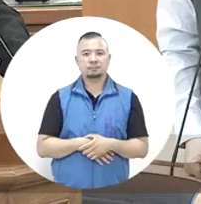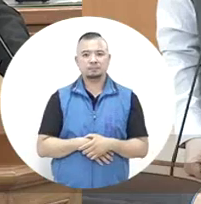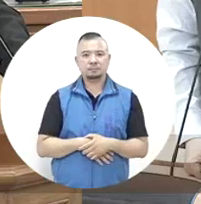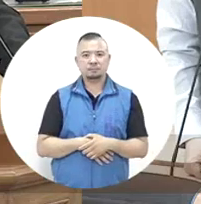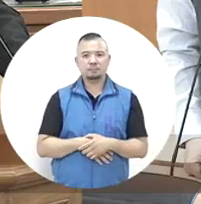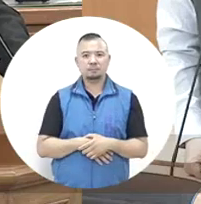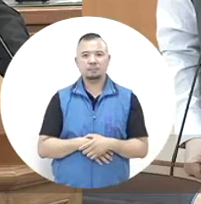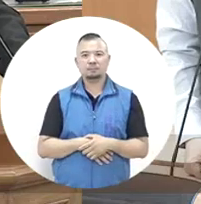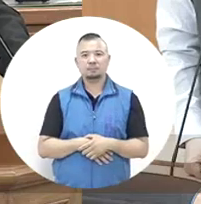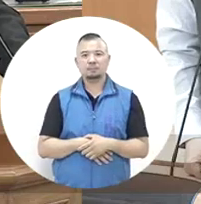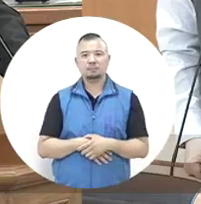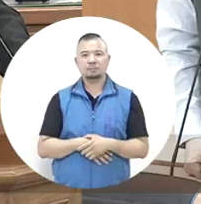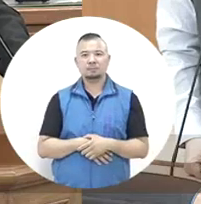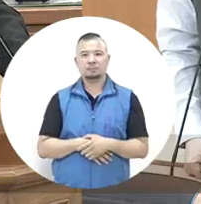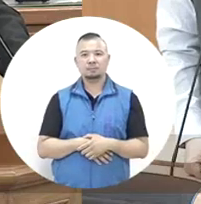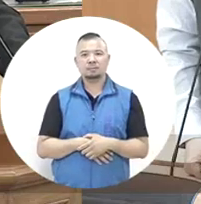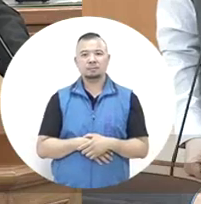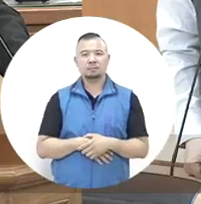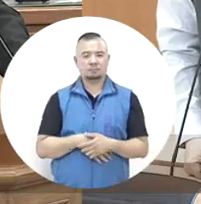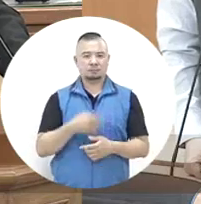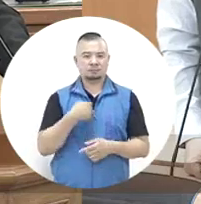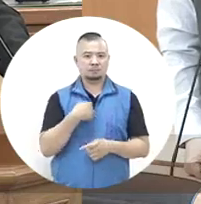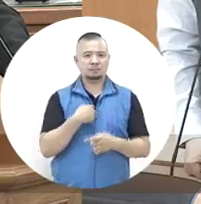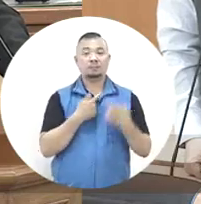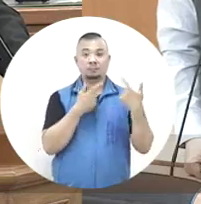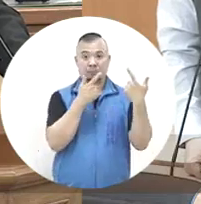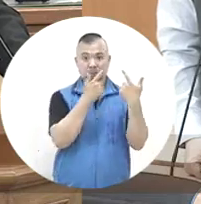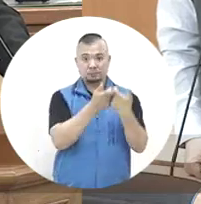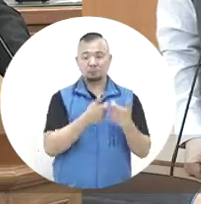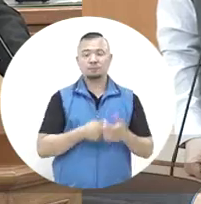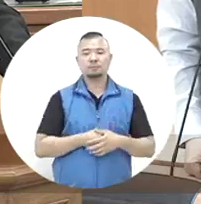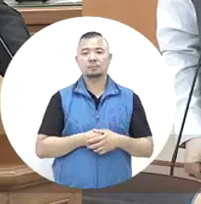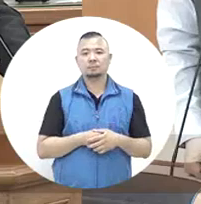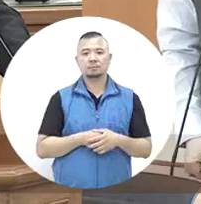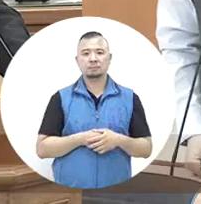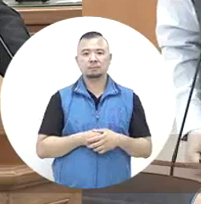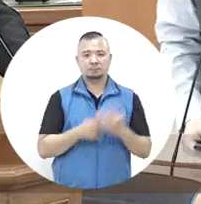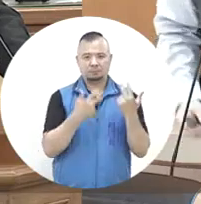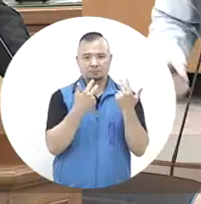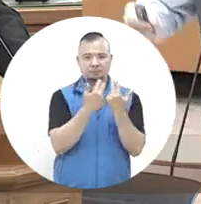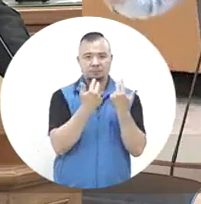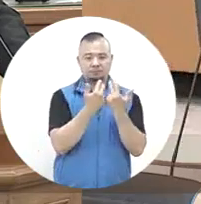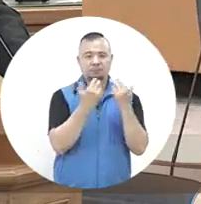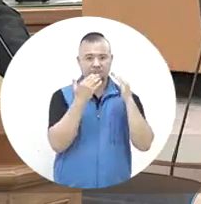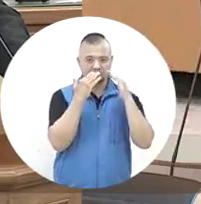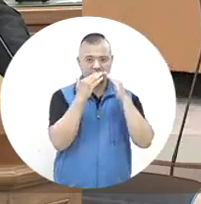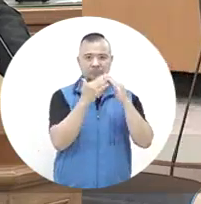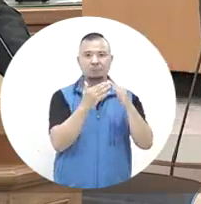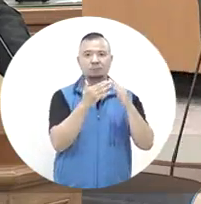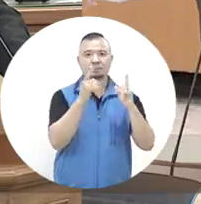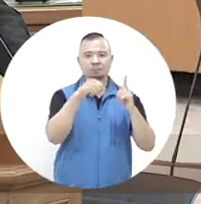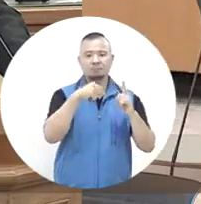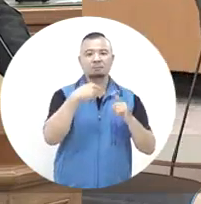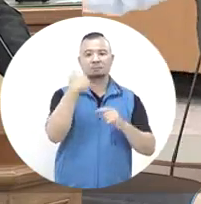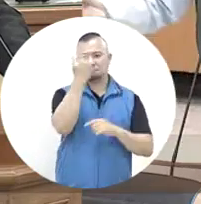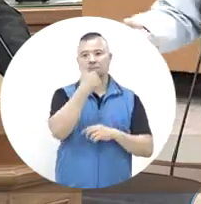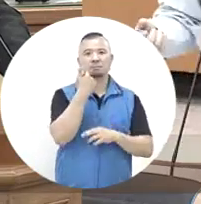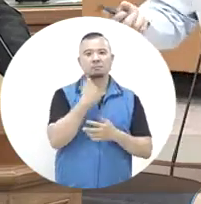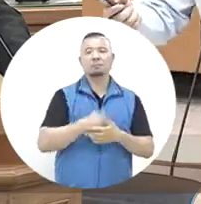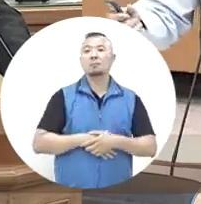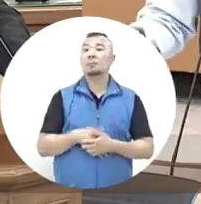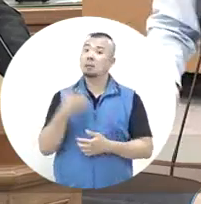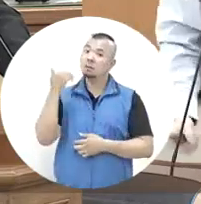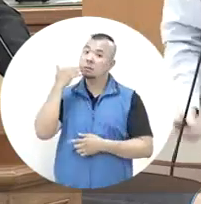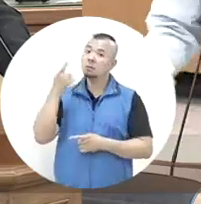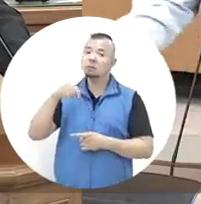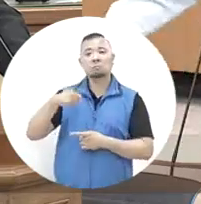会在这段时间配合台湾设计展展现新北美式之美。 那个时候美术馆如果还是一层都没开